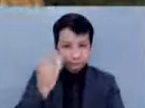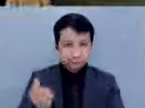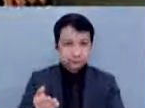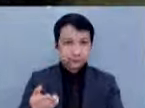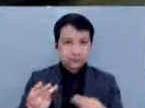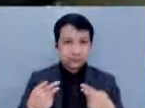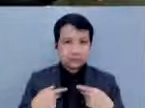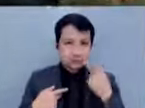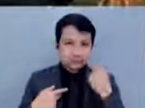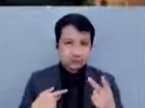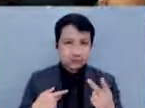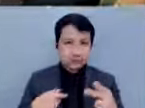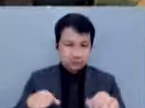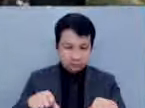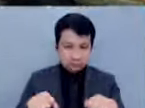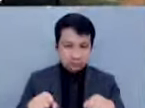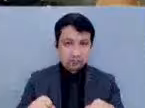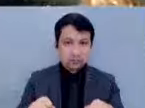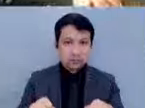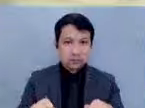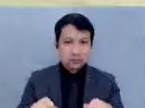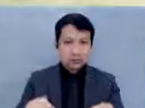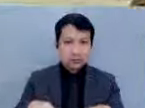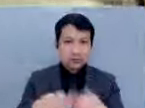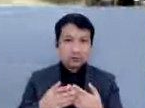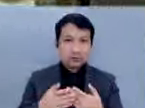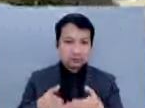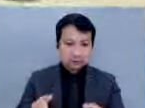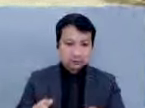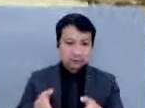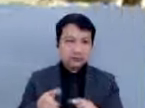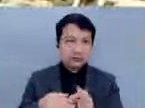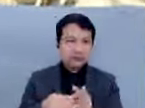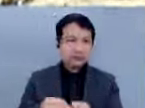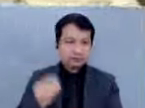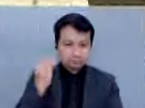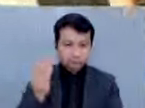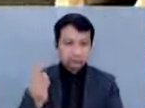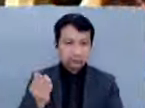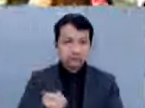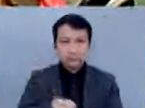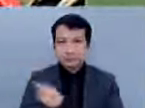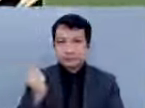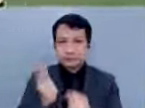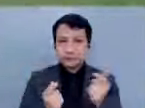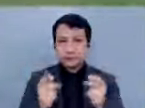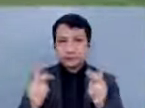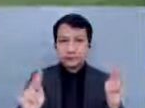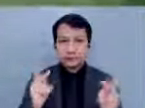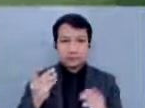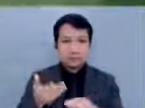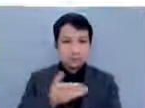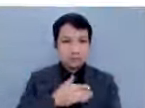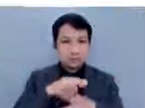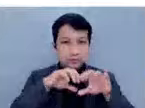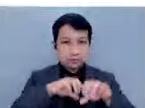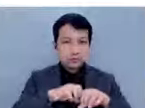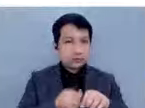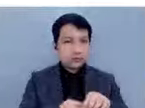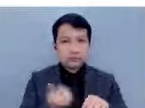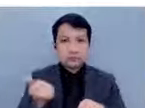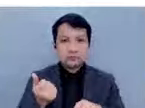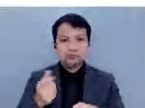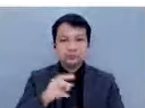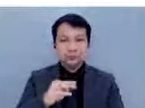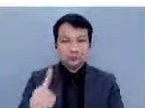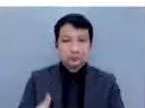ring motorsiklo at kulungan ng mga hayop sa bangketa. Agad naman yung pinagtatanggal ng mga residente bago pa man alisin ng MMDA. Tatlong kotse